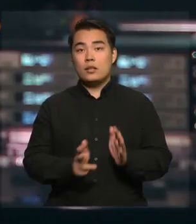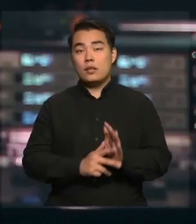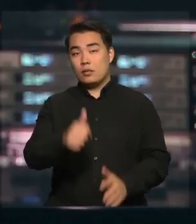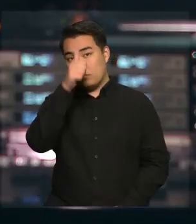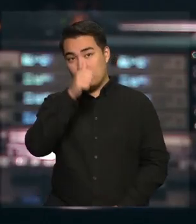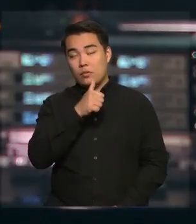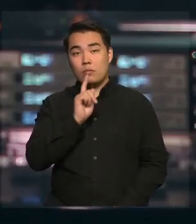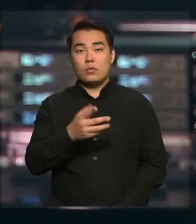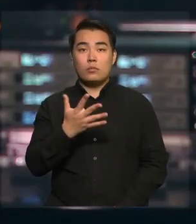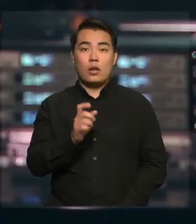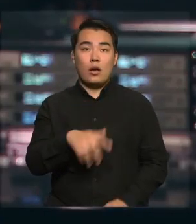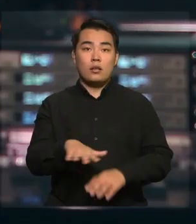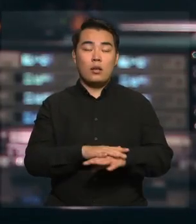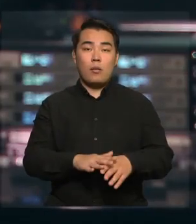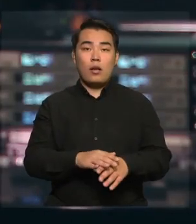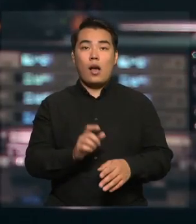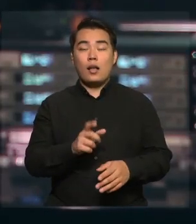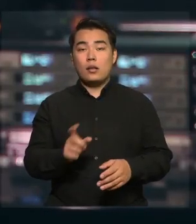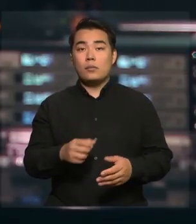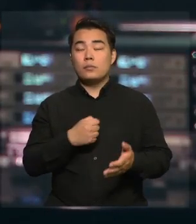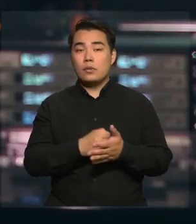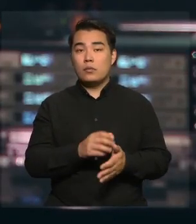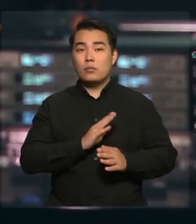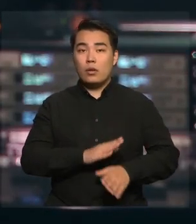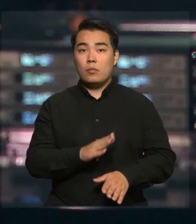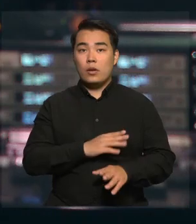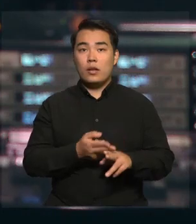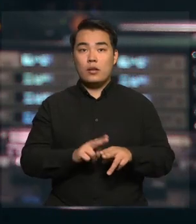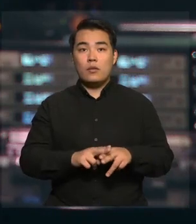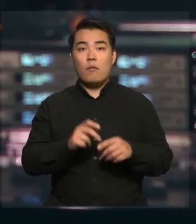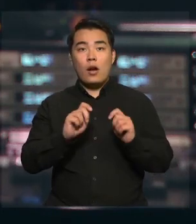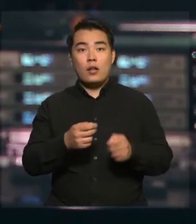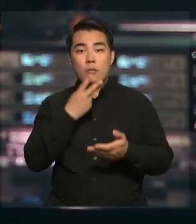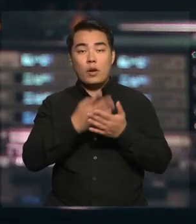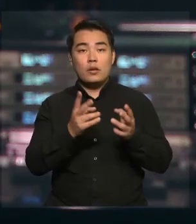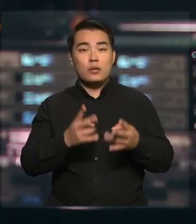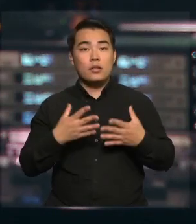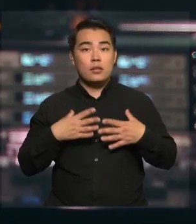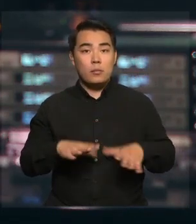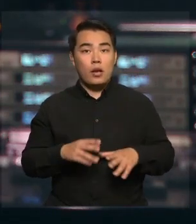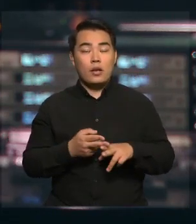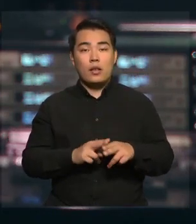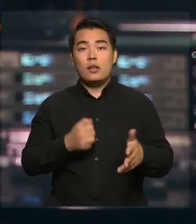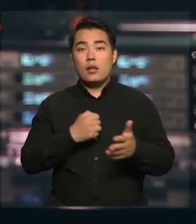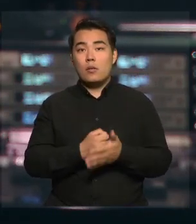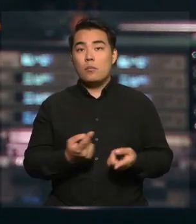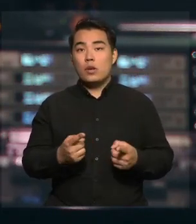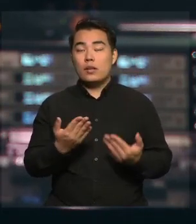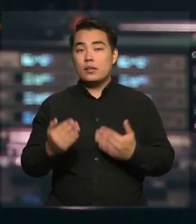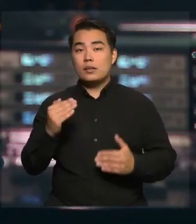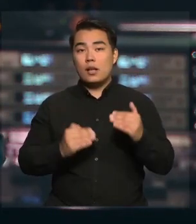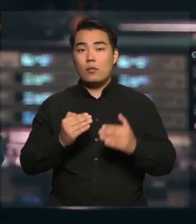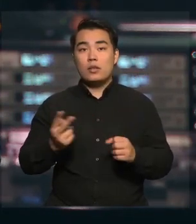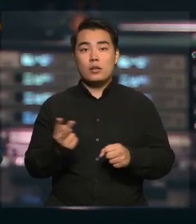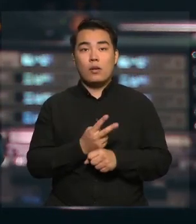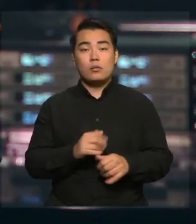Сигзайда бір жарым мыңға жуық адам жол апатынан опат болған. Тіпті соғысың өзінде мұндай шығын болмас. Жалпы жол апаты былтырмен салыстырғанда